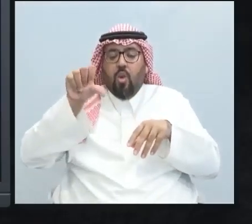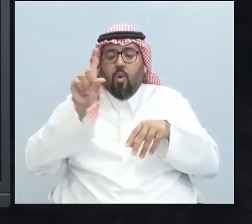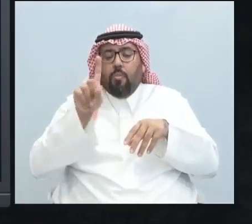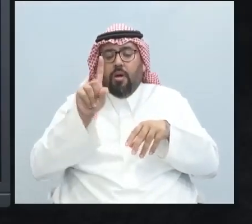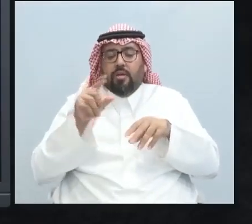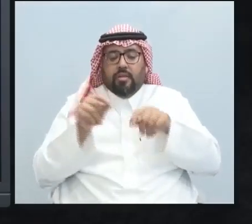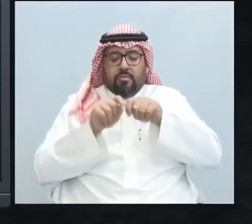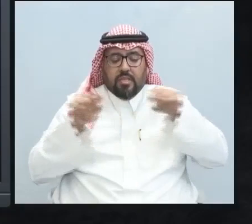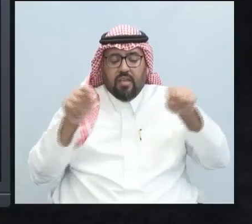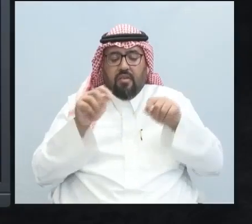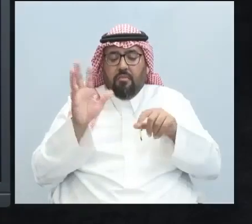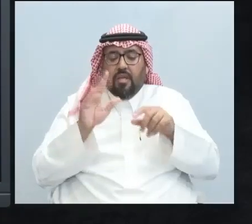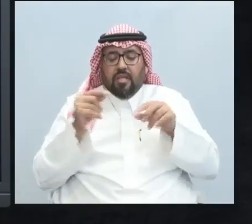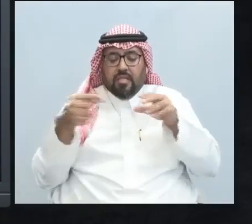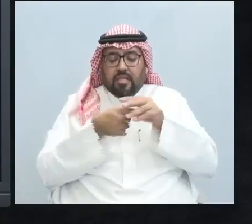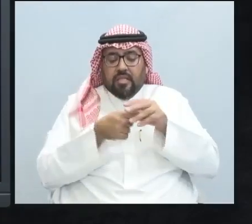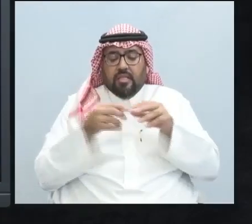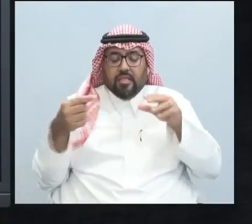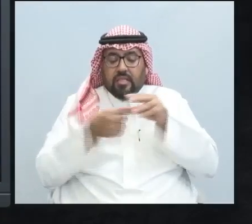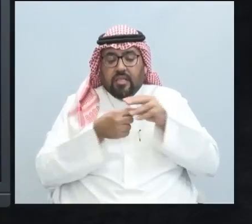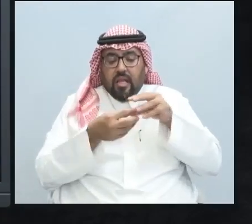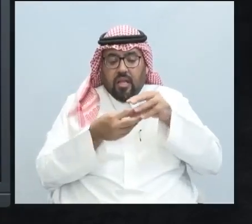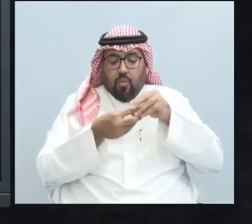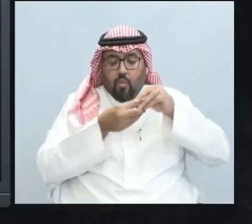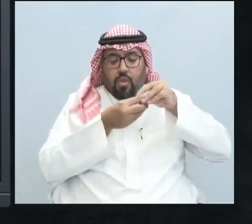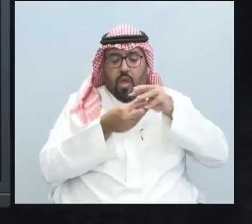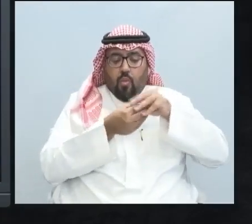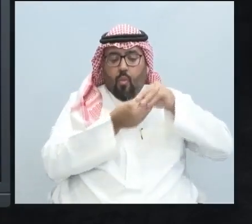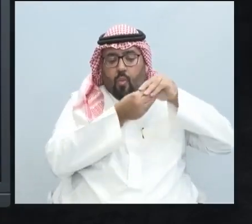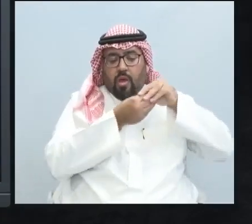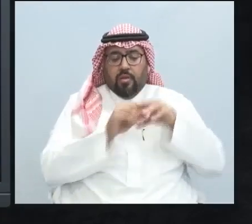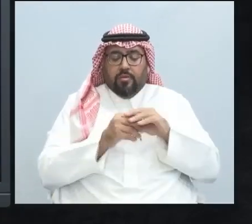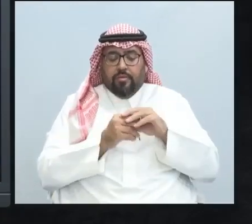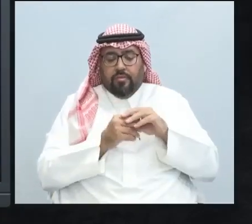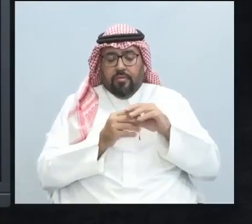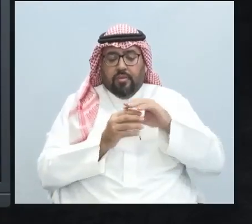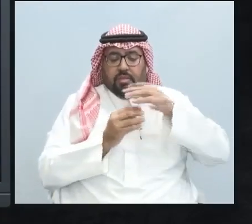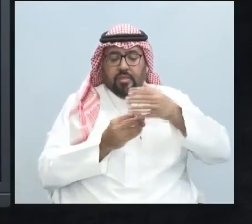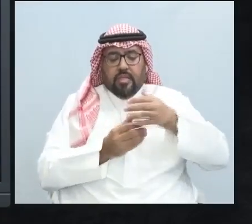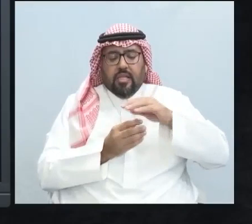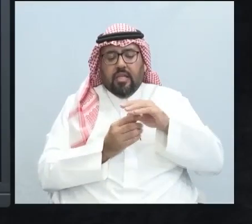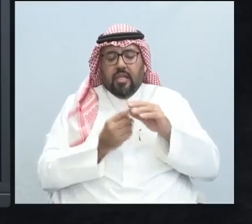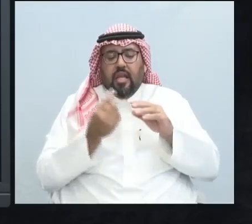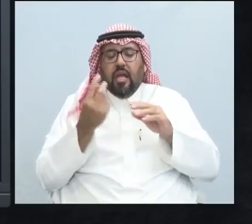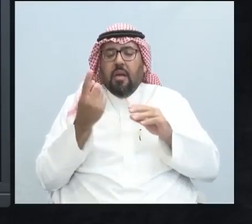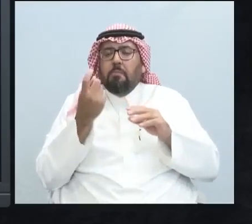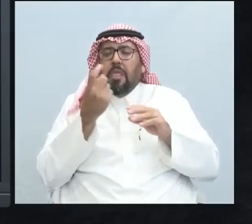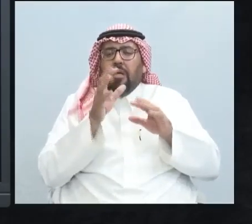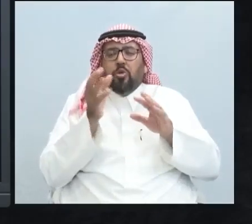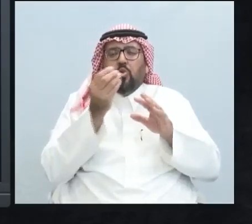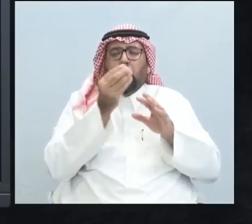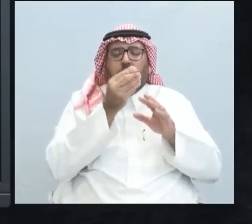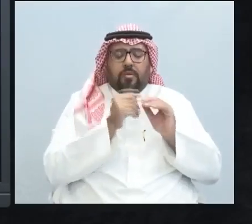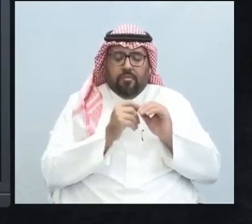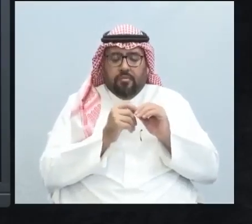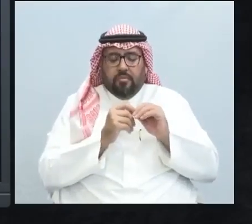ليست بالمسافه البعيده من يصل من ه من هذه الاعداد المهوله الى منطقه فالوب فقط المئات من الحيوانات